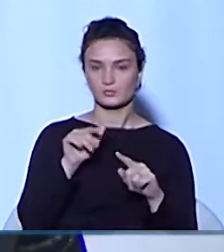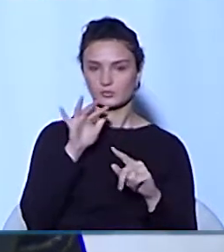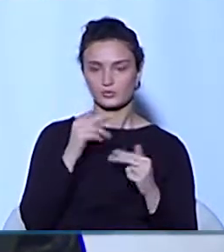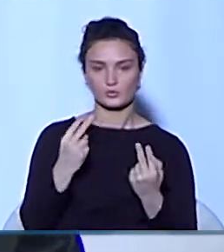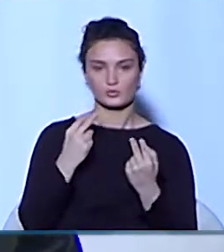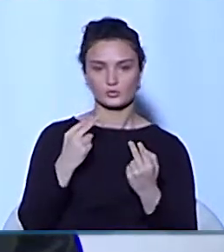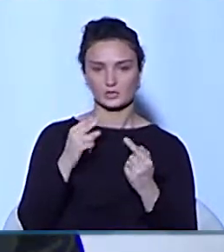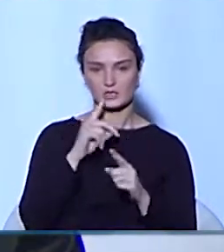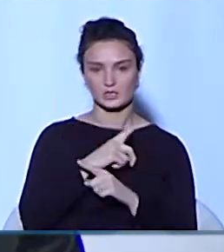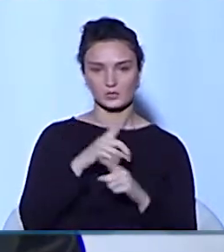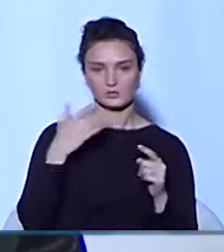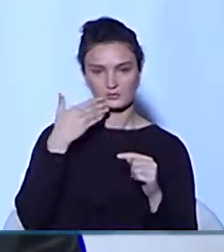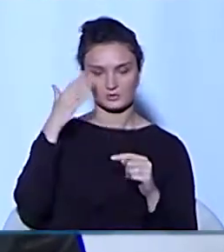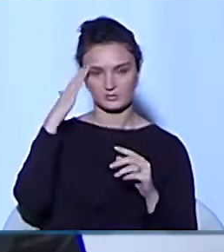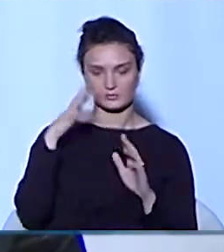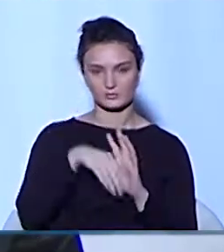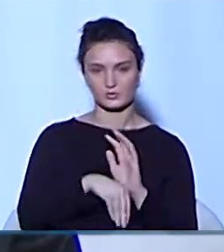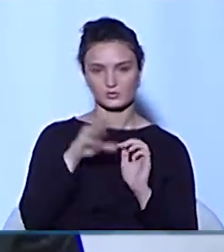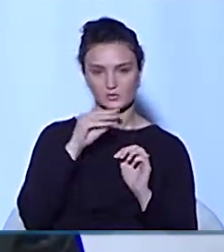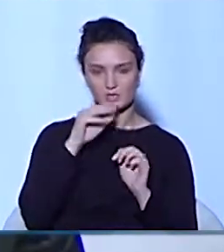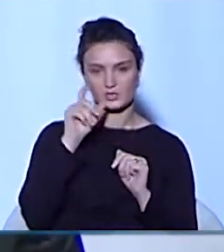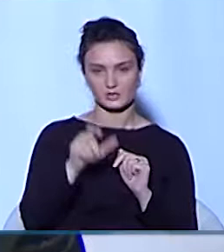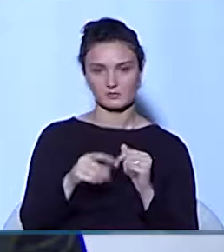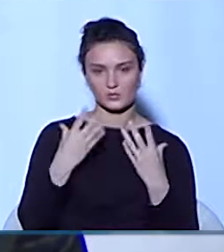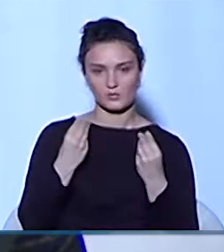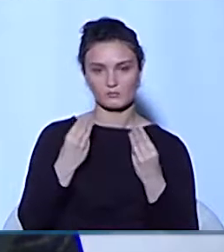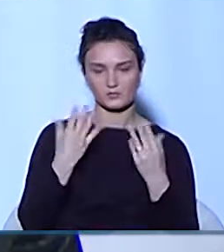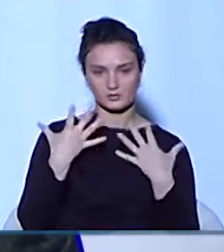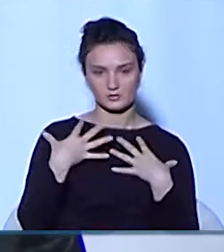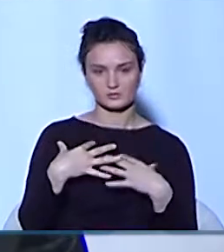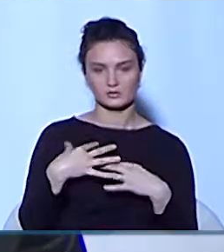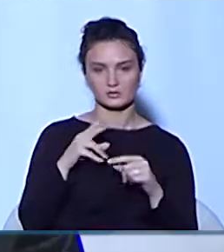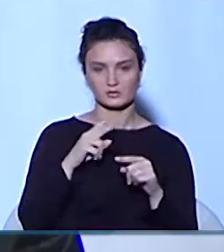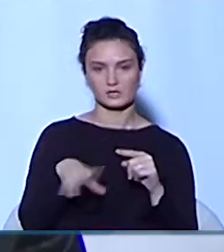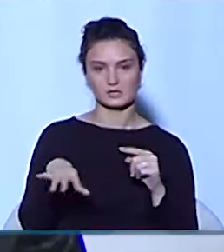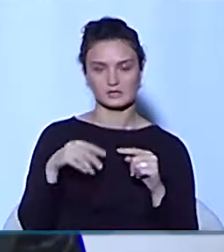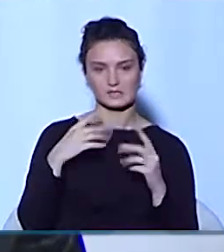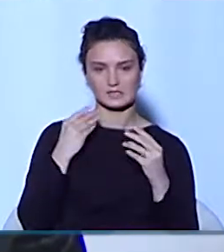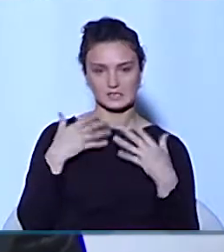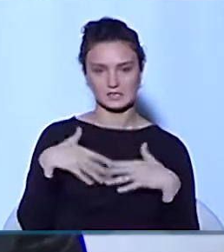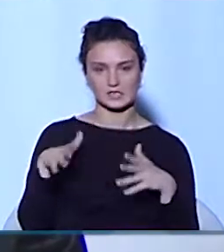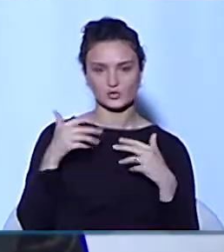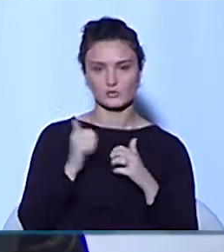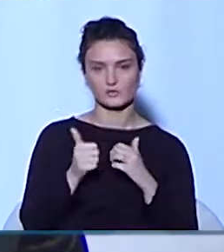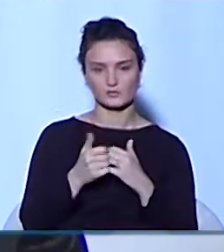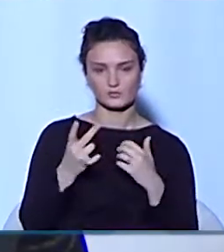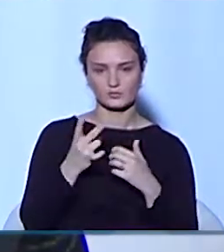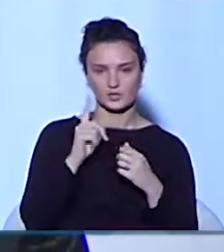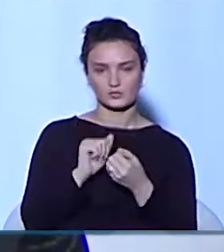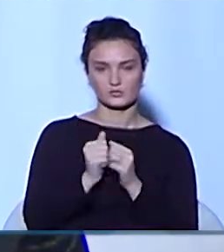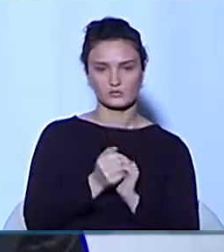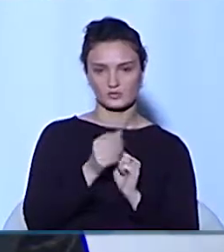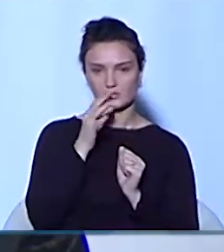კონტროლი, განსაკუთრებით ზაფხულში, როდესაც ადამიანი ოფლიანობს, კარგავს ელექტროლიტებს, სითხეს და ყოველთვის უნდა